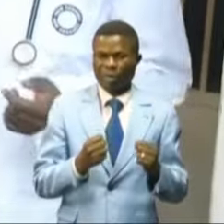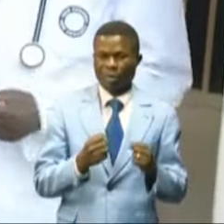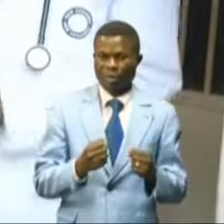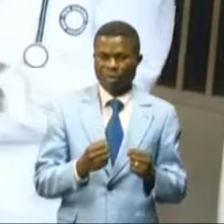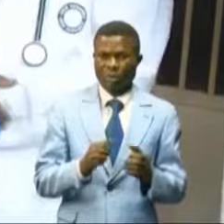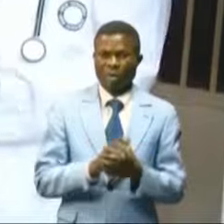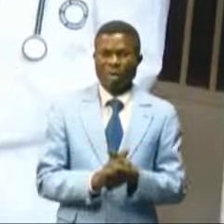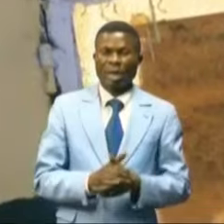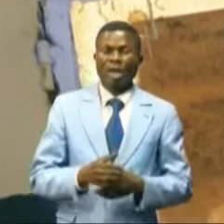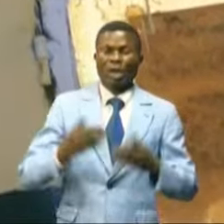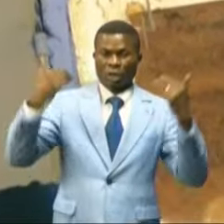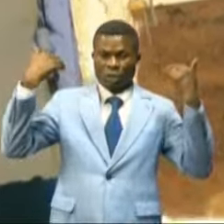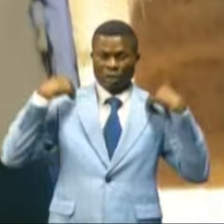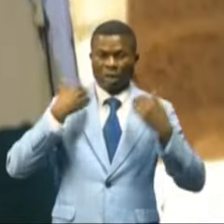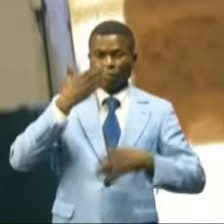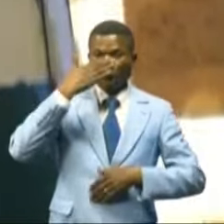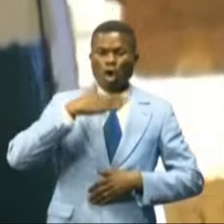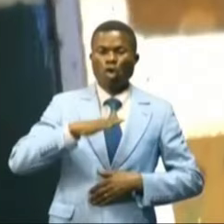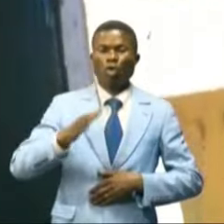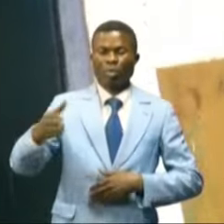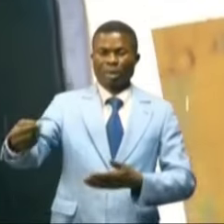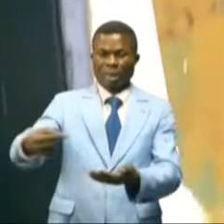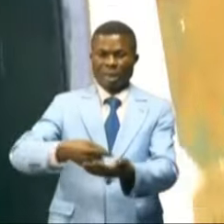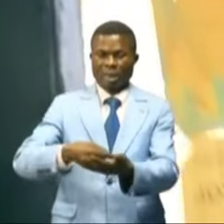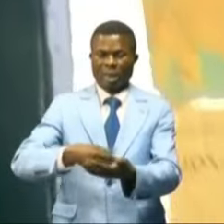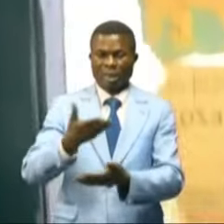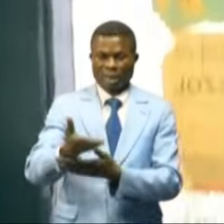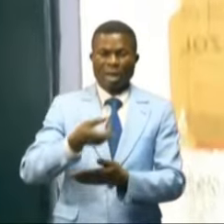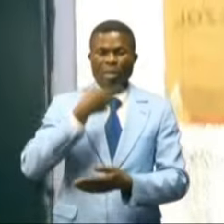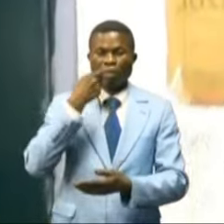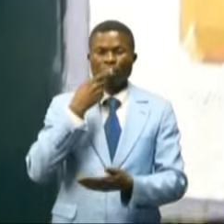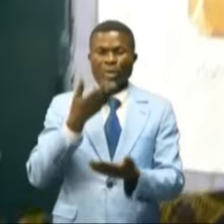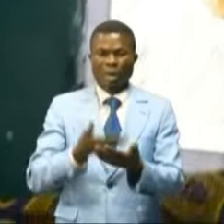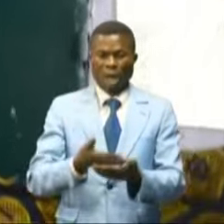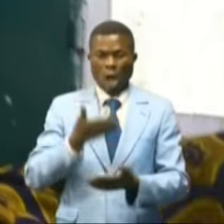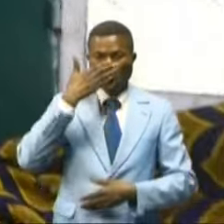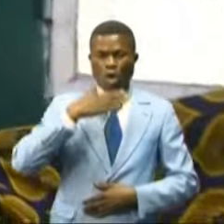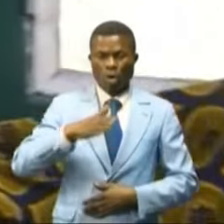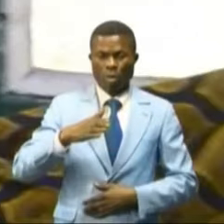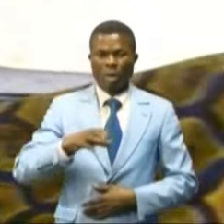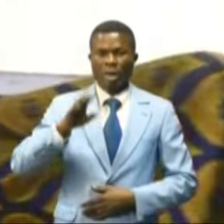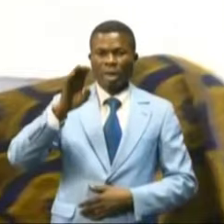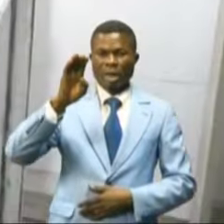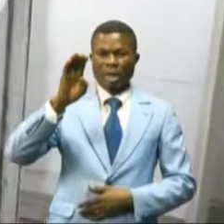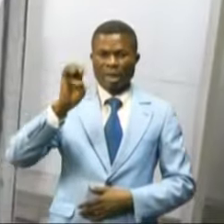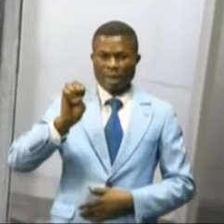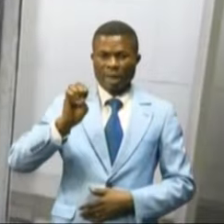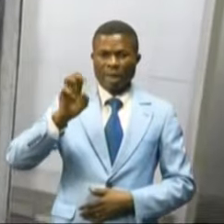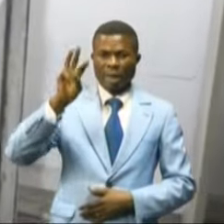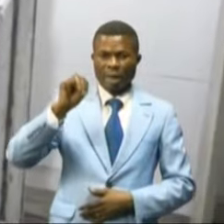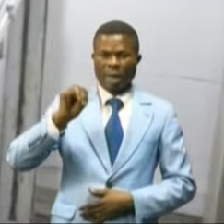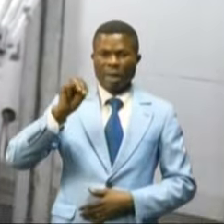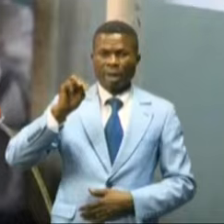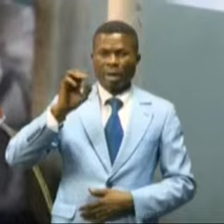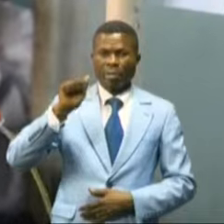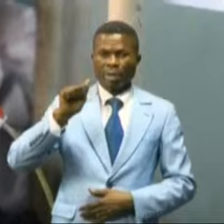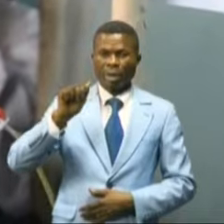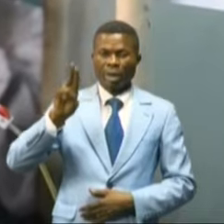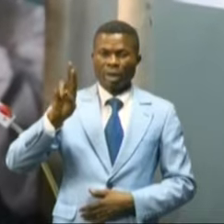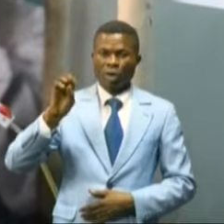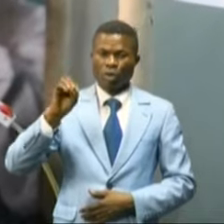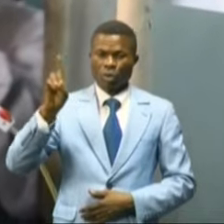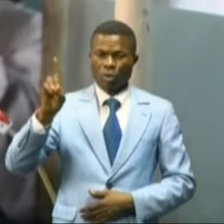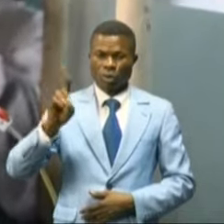directeur du Centre national de transfusion sanguine. En visite au centre hospitalier Émeraude à Mikonga, le samedi 10 août